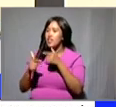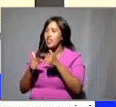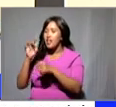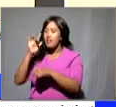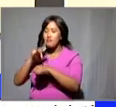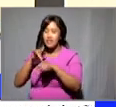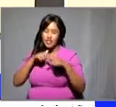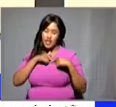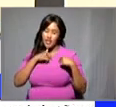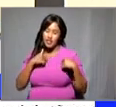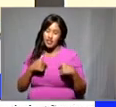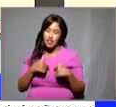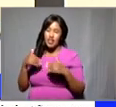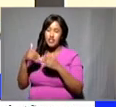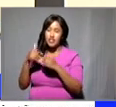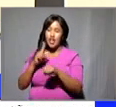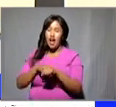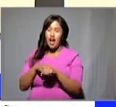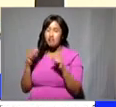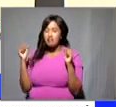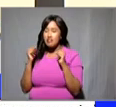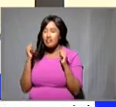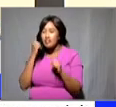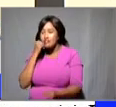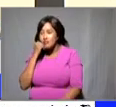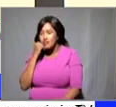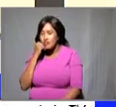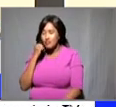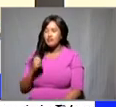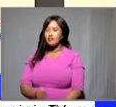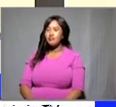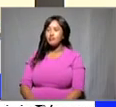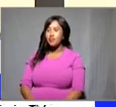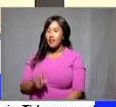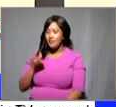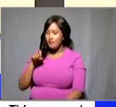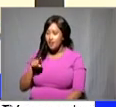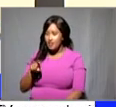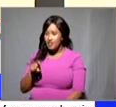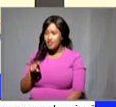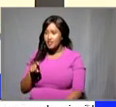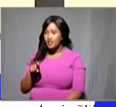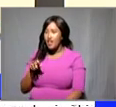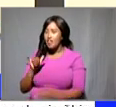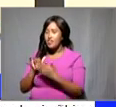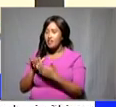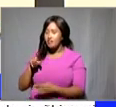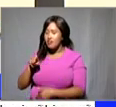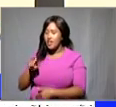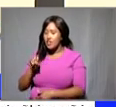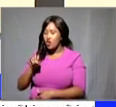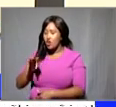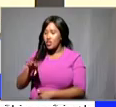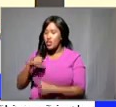githuri ginya mundu akagia rimunia pneumonia ya virus this viral pneumonia ino ya corona iyo